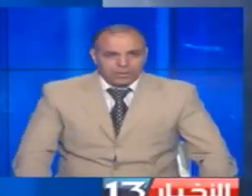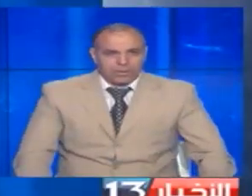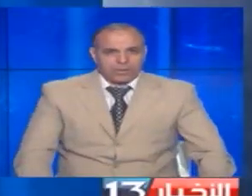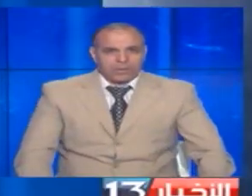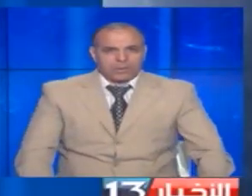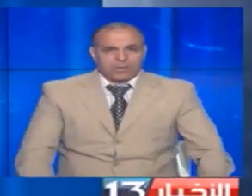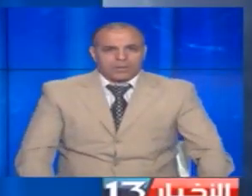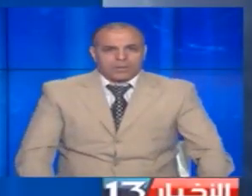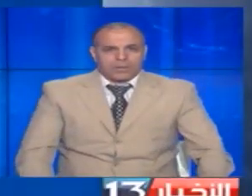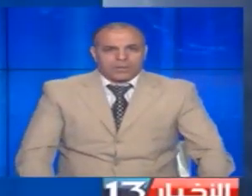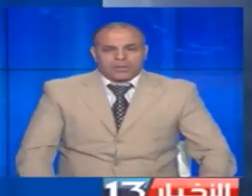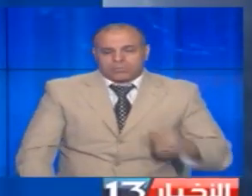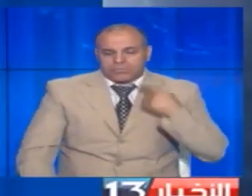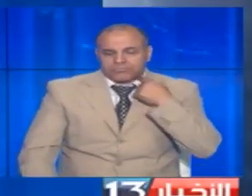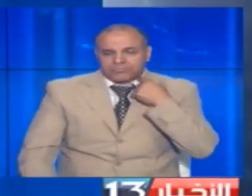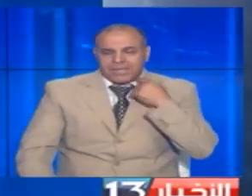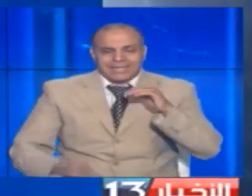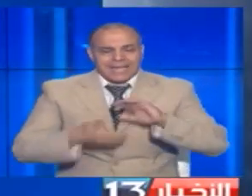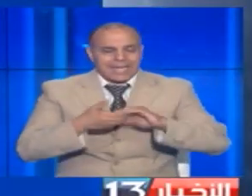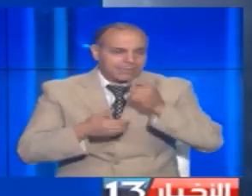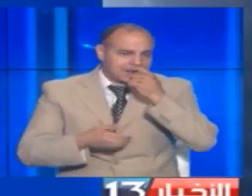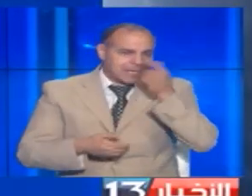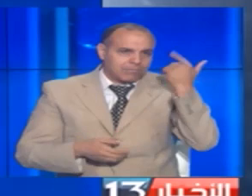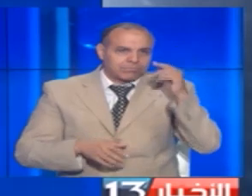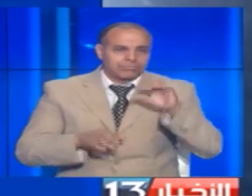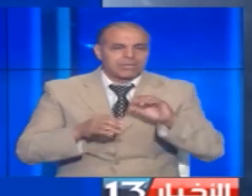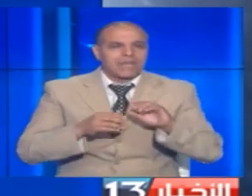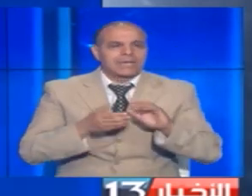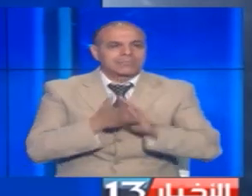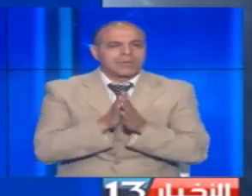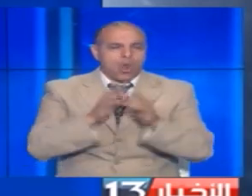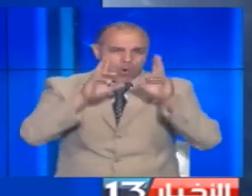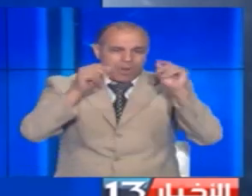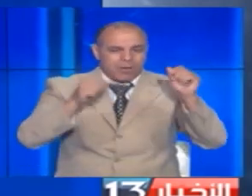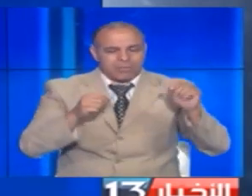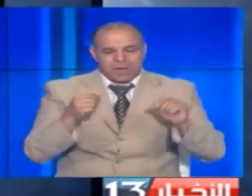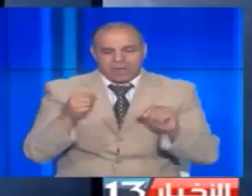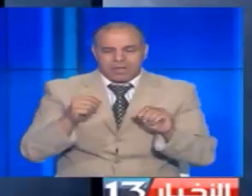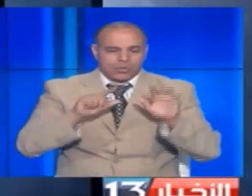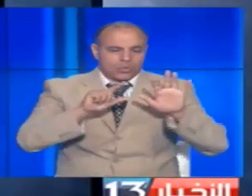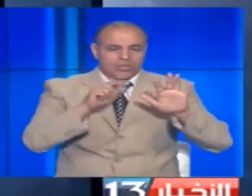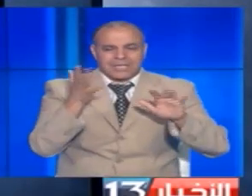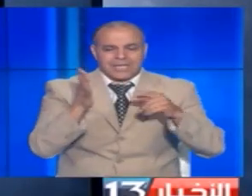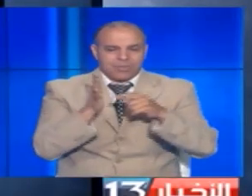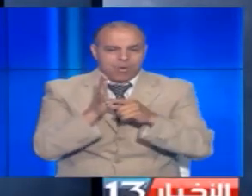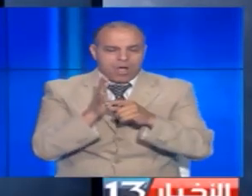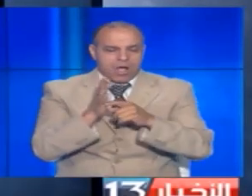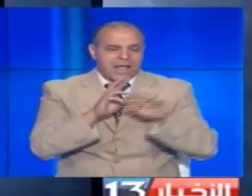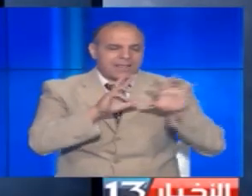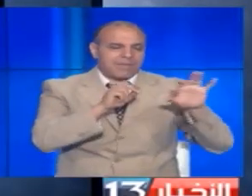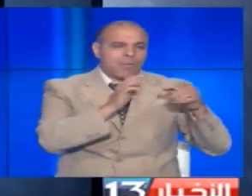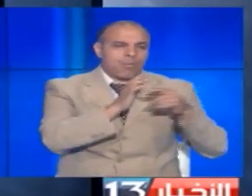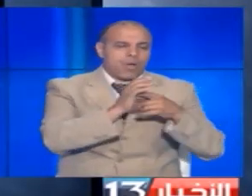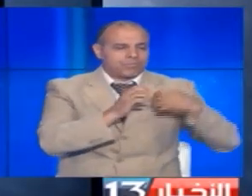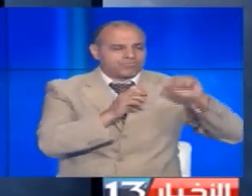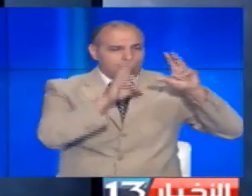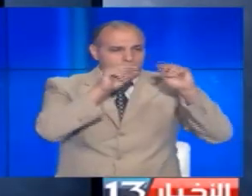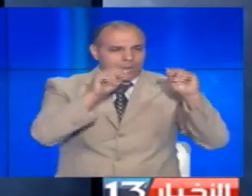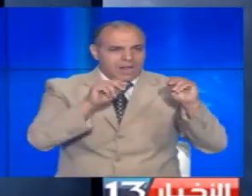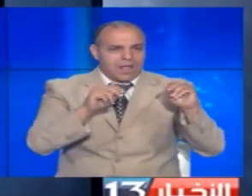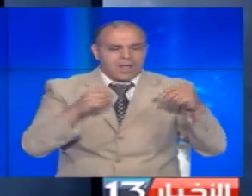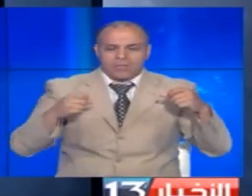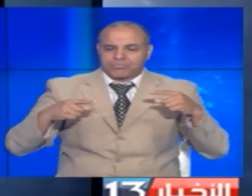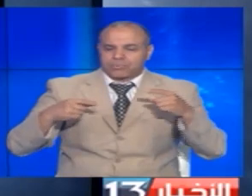ال هزم الاتحاد المنستيري امام الرياضي اللبناني بخمس وسبعين نقطه مقابل ثمانين في مستهل